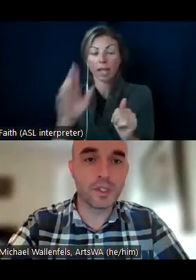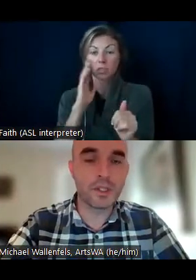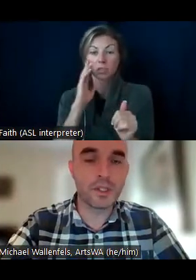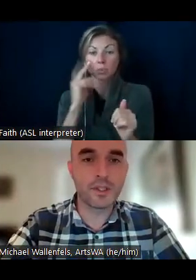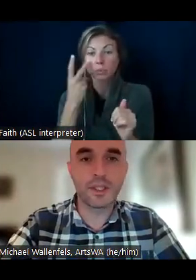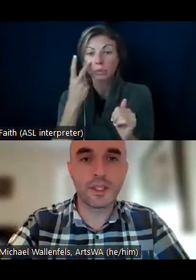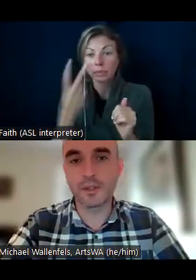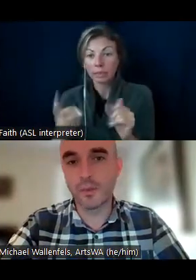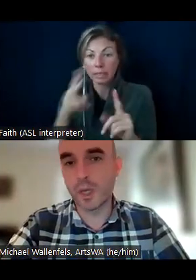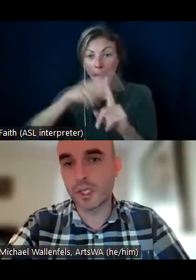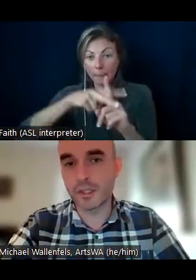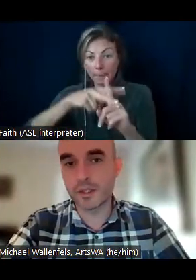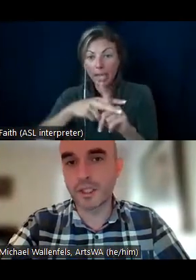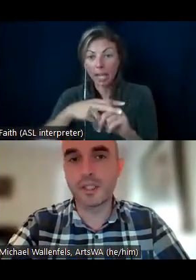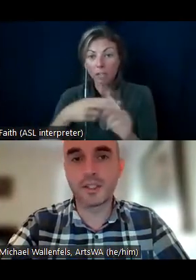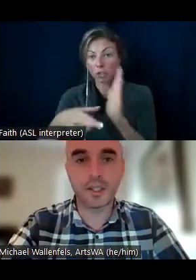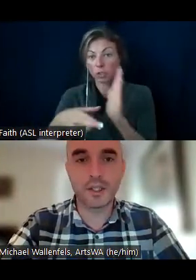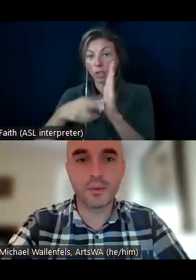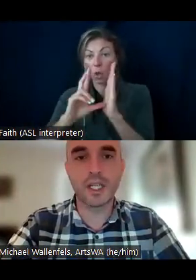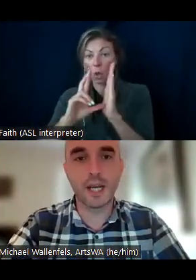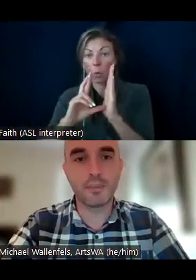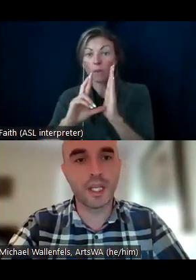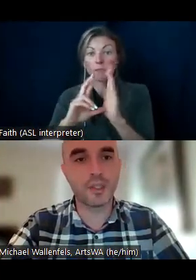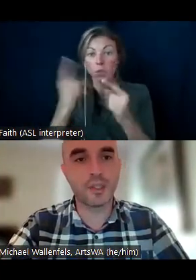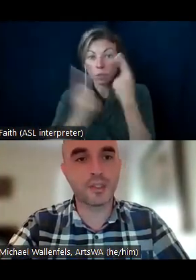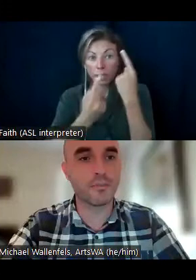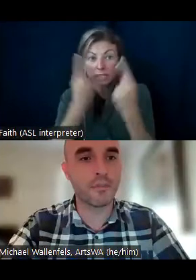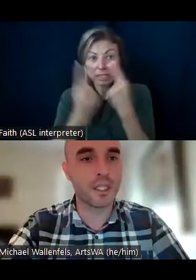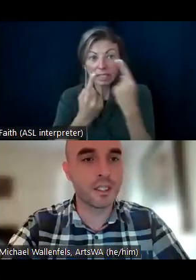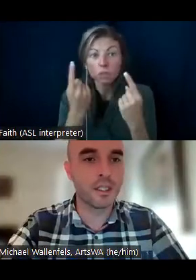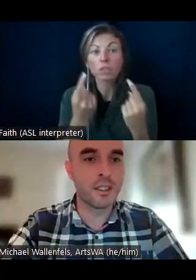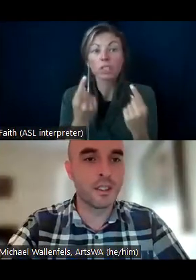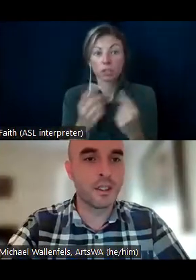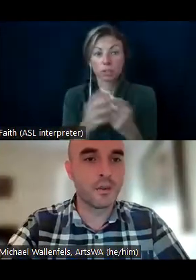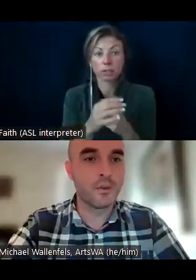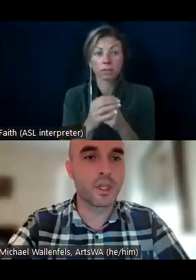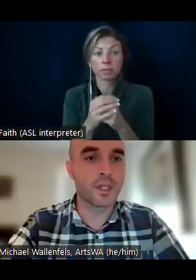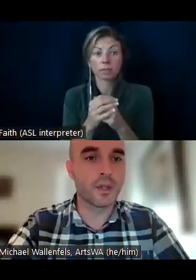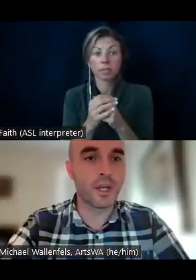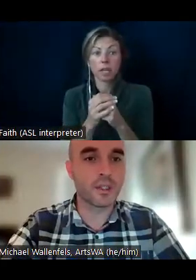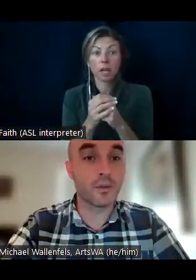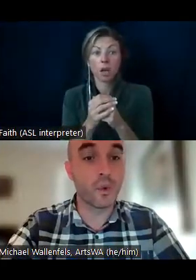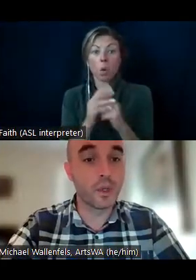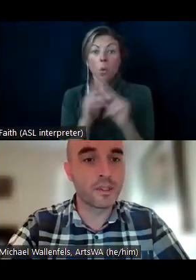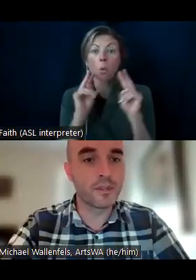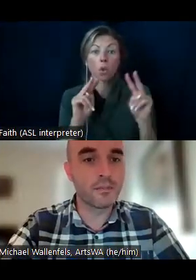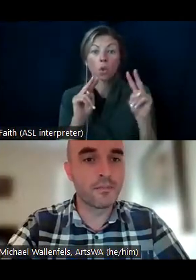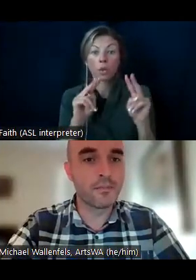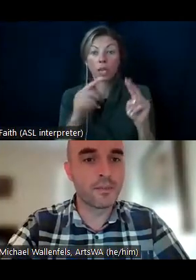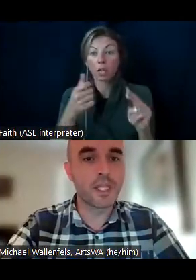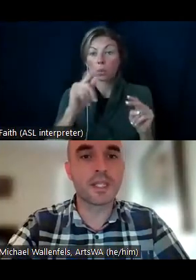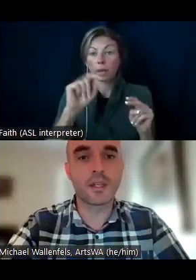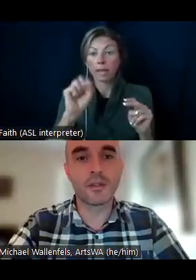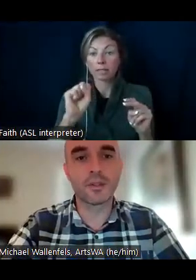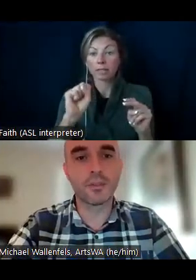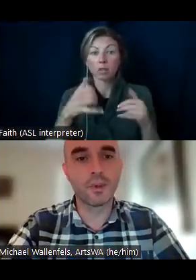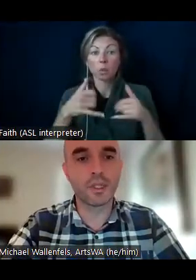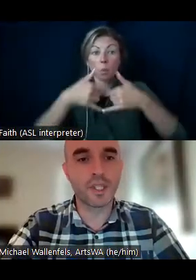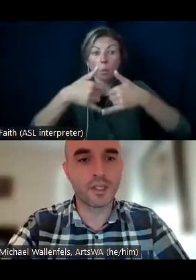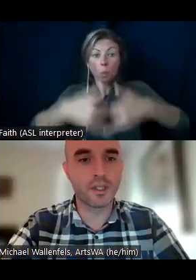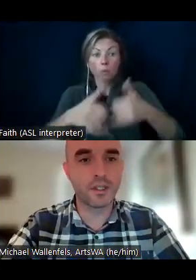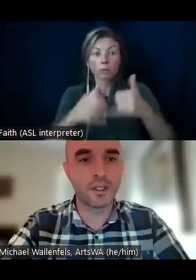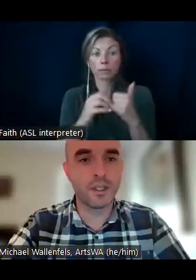그 다음에 그 자격 기준을 설명해 드리고 그 검토하는